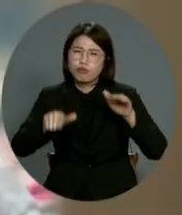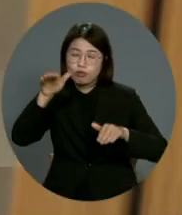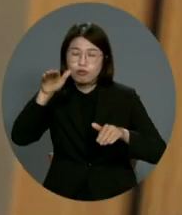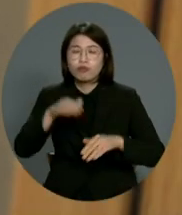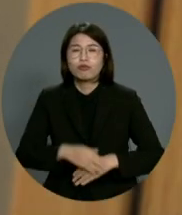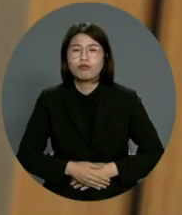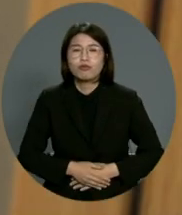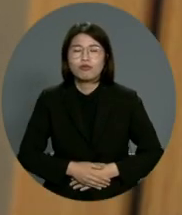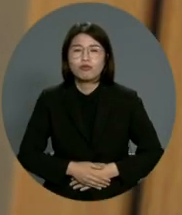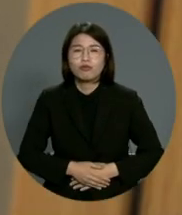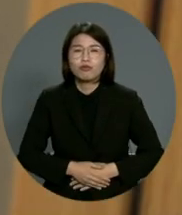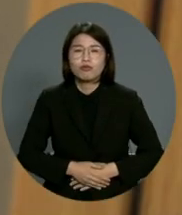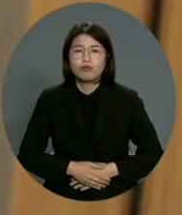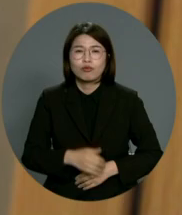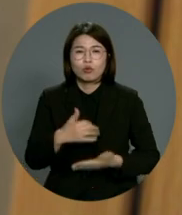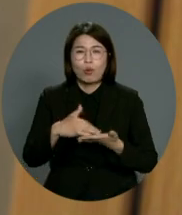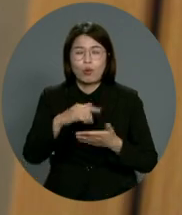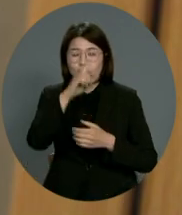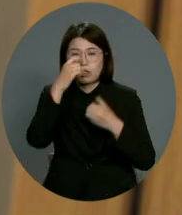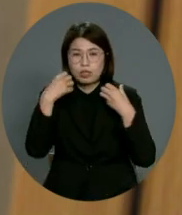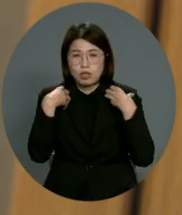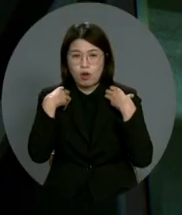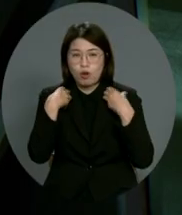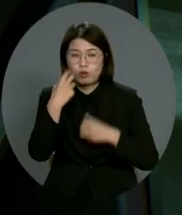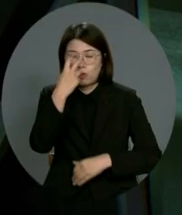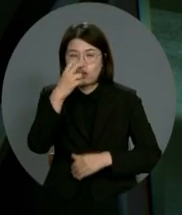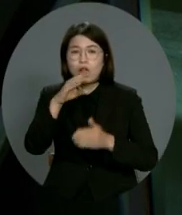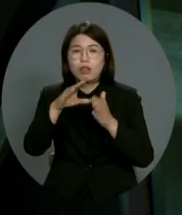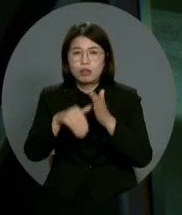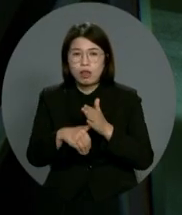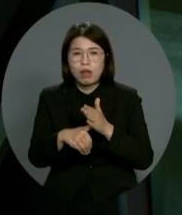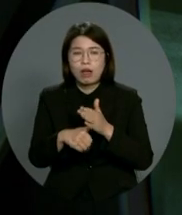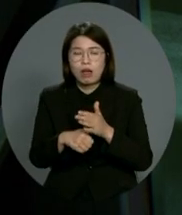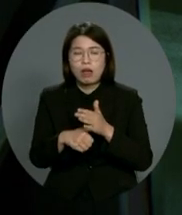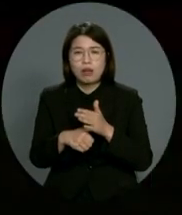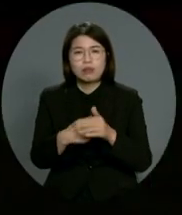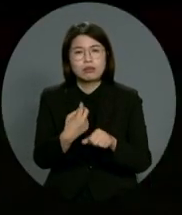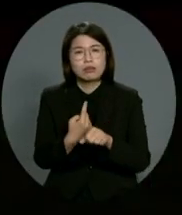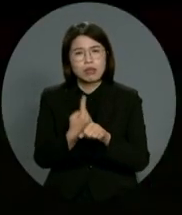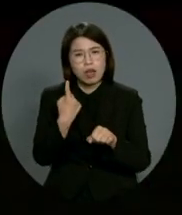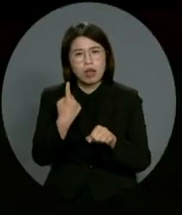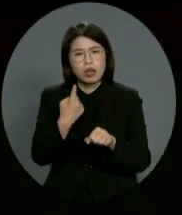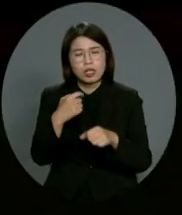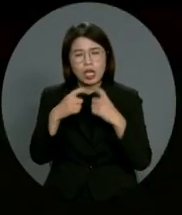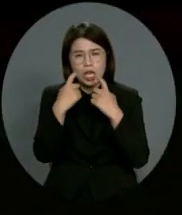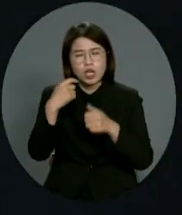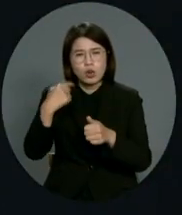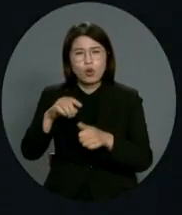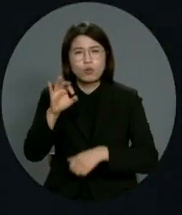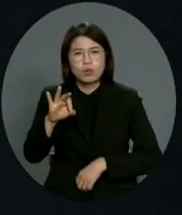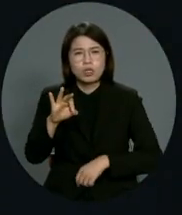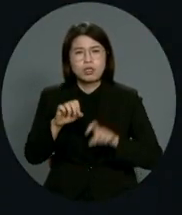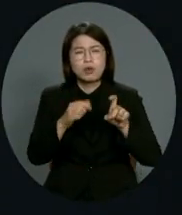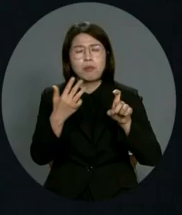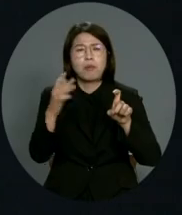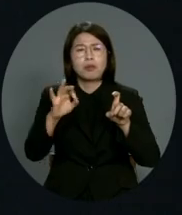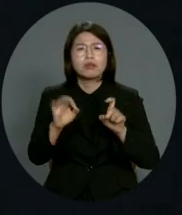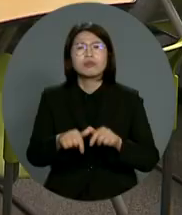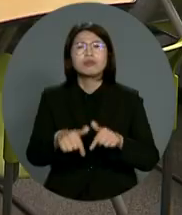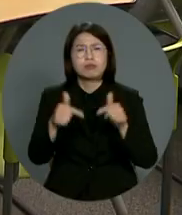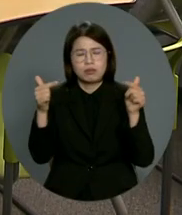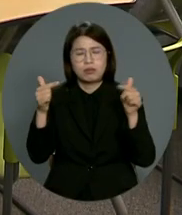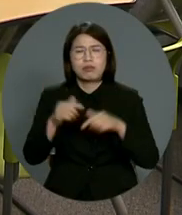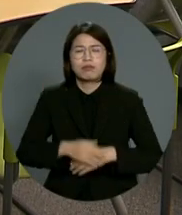일행 가운데 통계청 조사에서 지난해 사교육비는 1년 전보다 10.8%나 늘어나 사상 최대를 기록했습니다